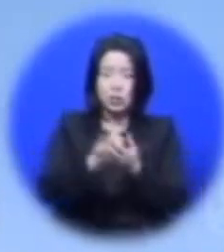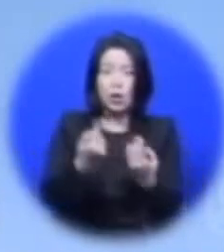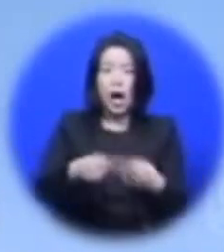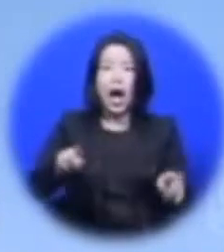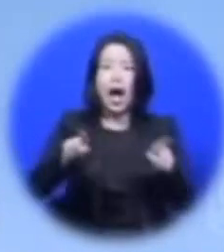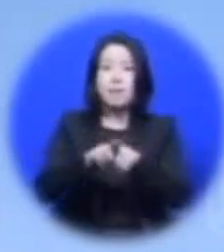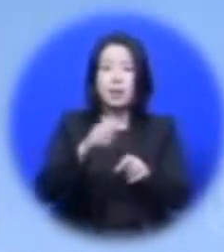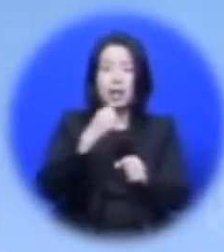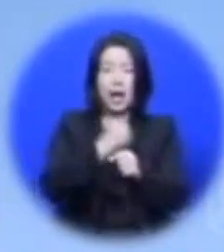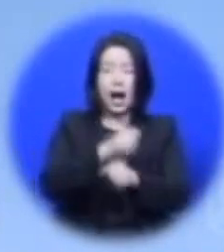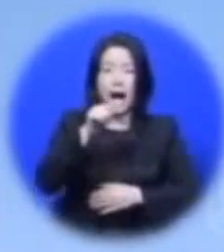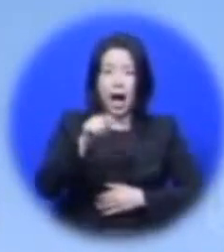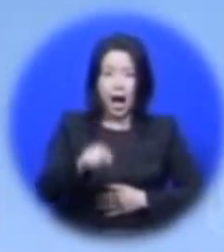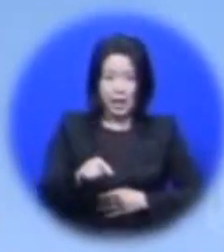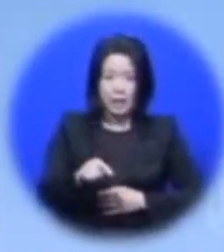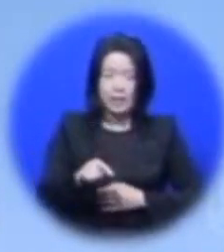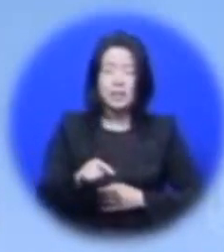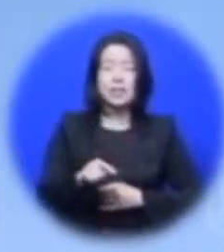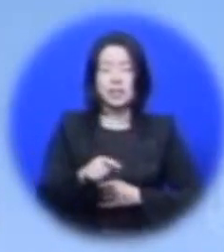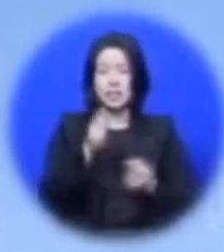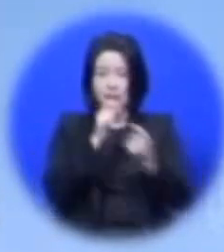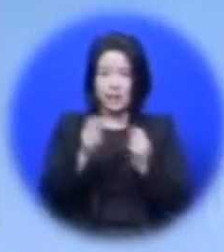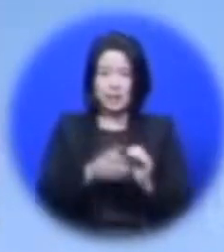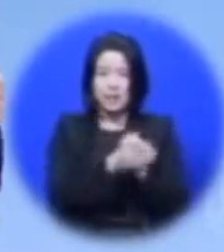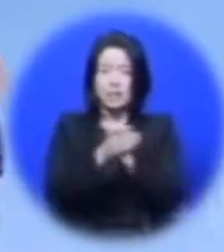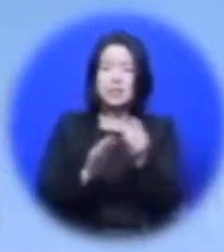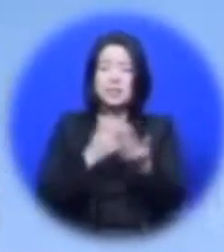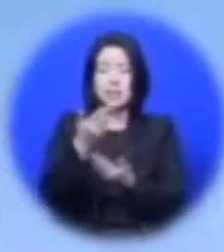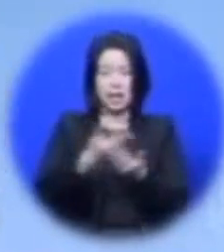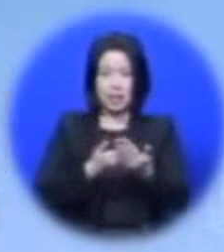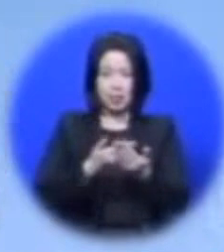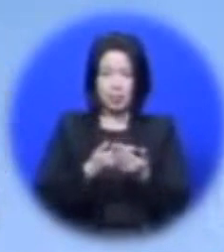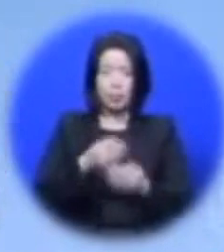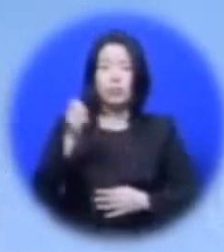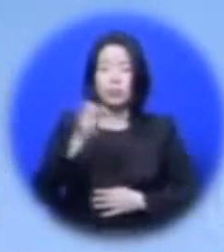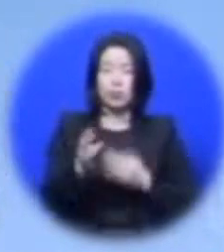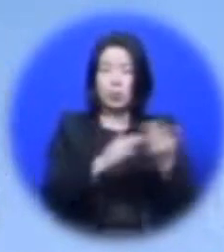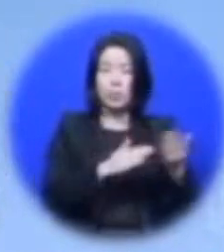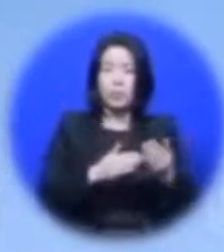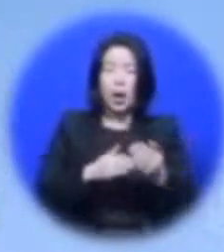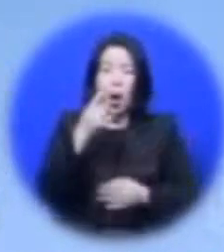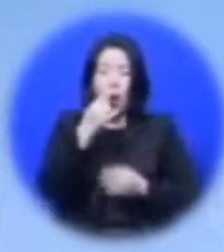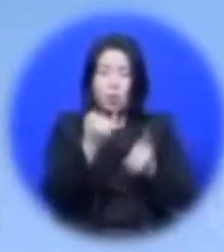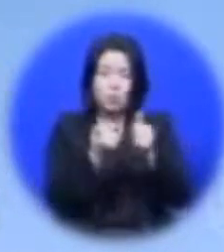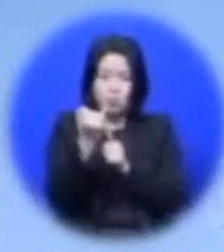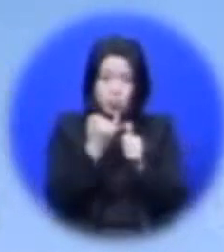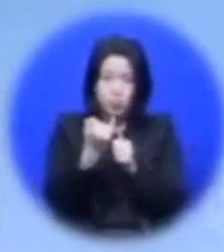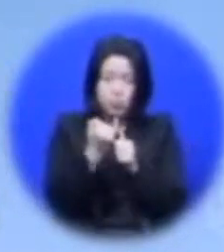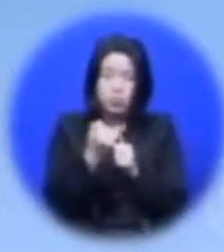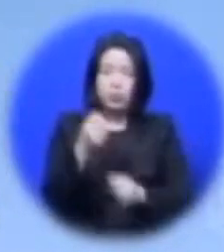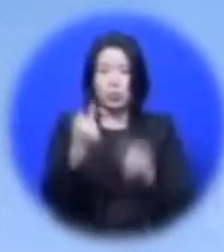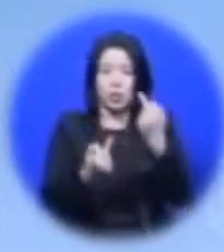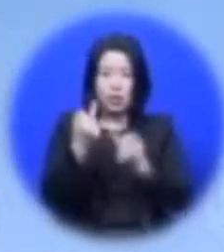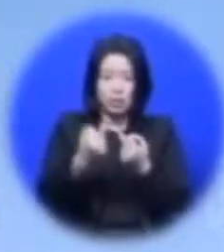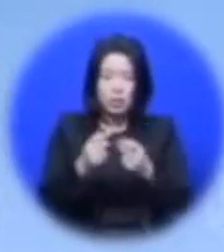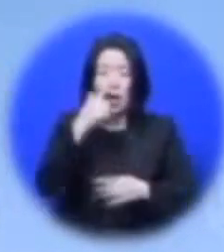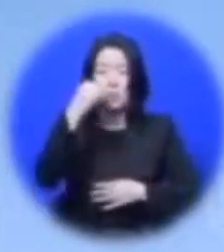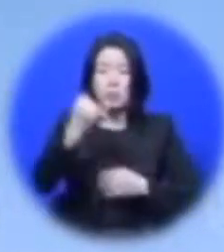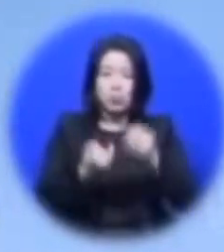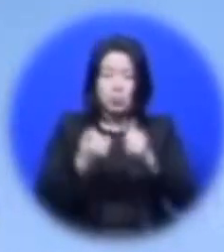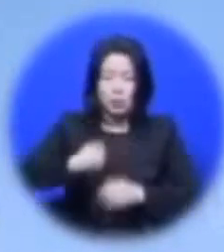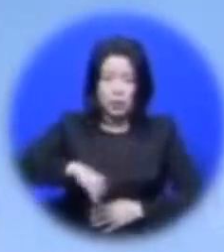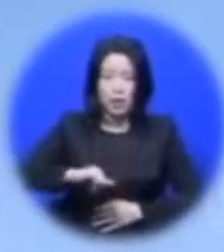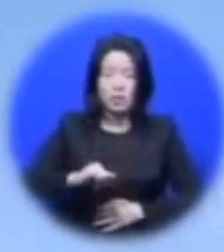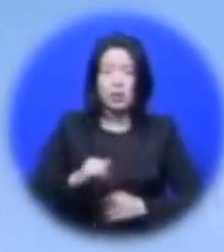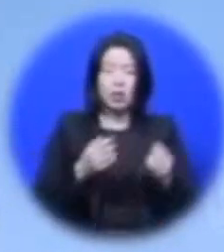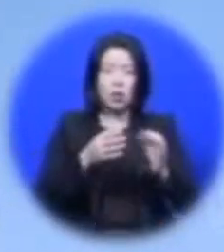함께 하는 사귐이라고 그랬습니다. 여러분, 부부 관계, 부모, 자녀, 형제 간의 관계는 전부 다 예수님과 함께